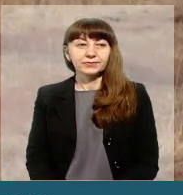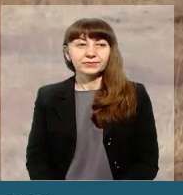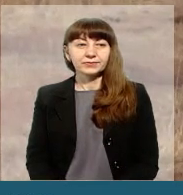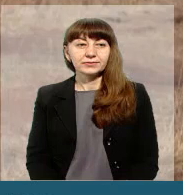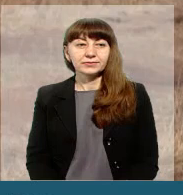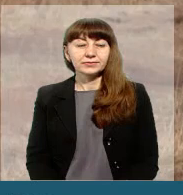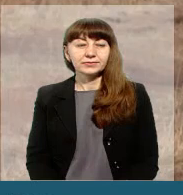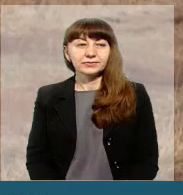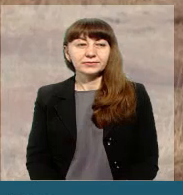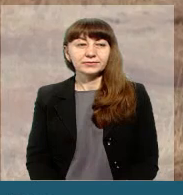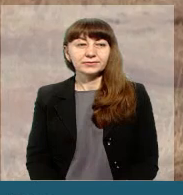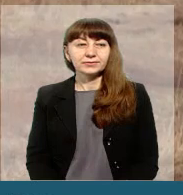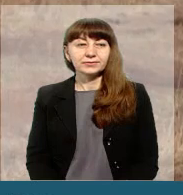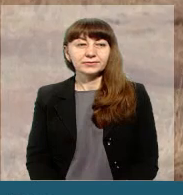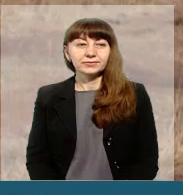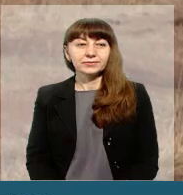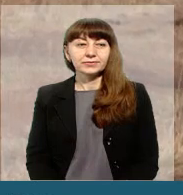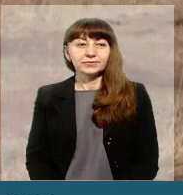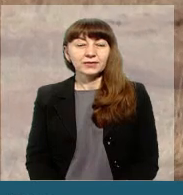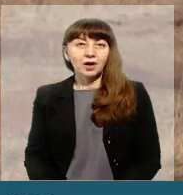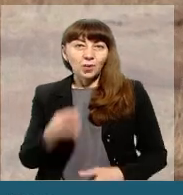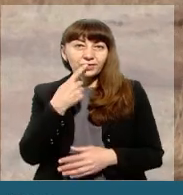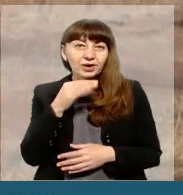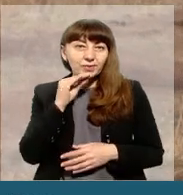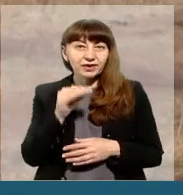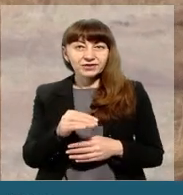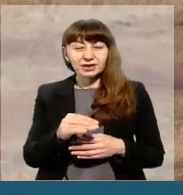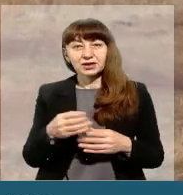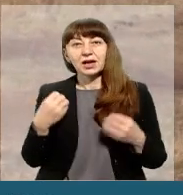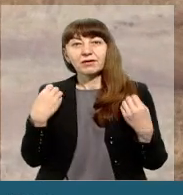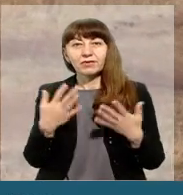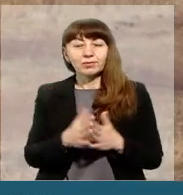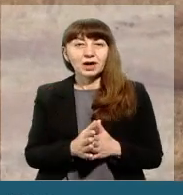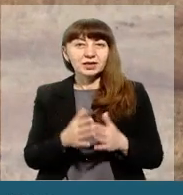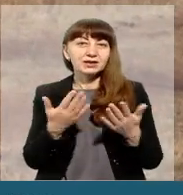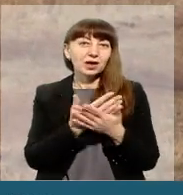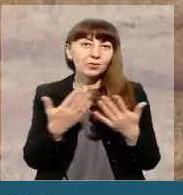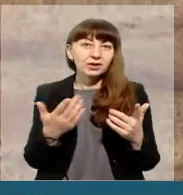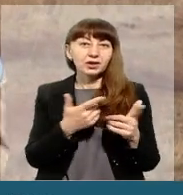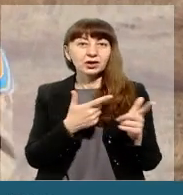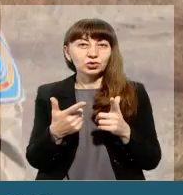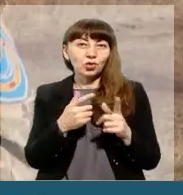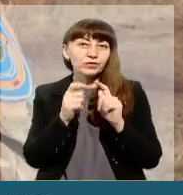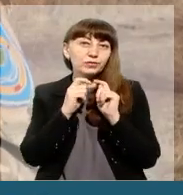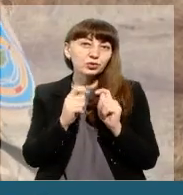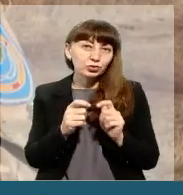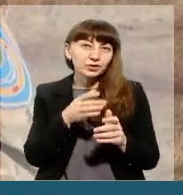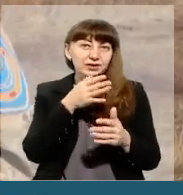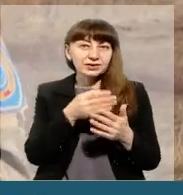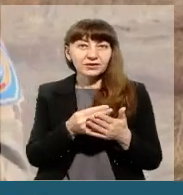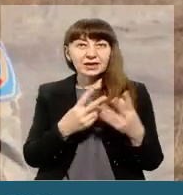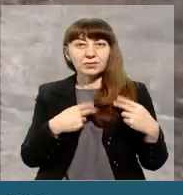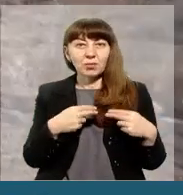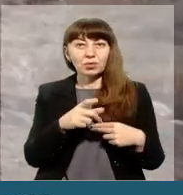болашаққа сақтау керек дейді ғой негізінде. Сол балаларға қазір айтпасақ, оның артынан болашақта өздері де сосын түсініп өздері